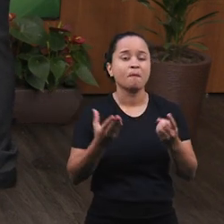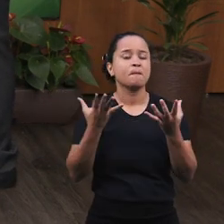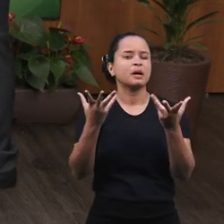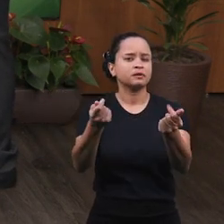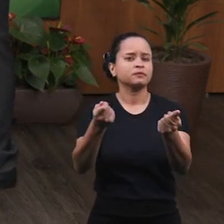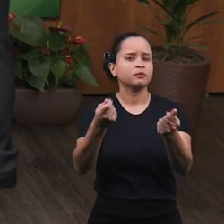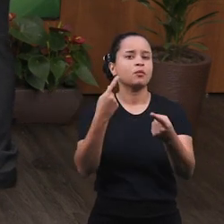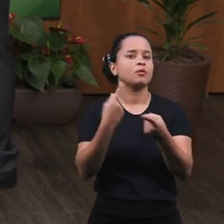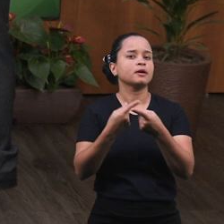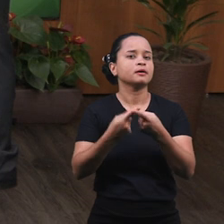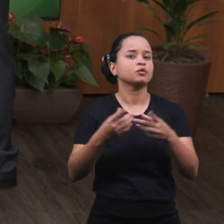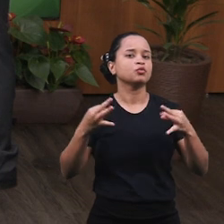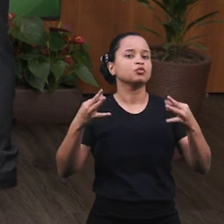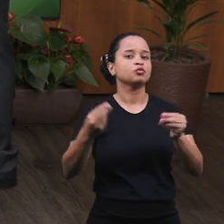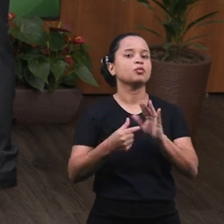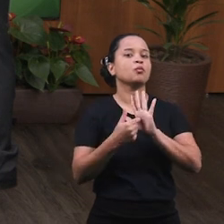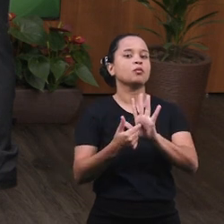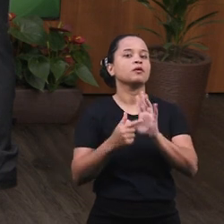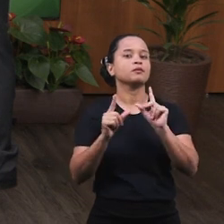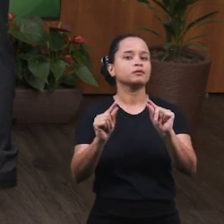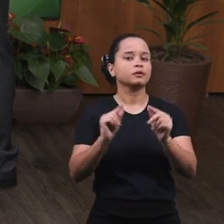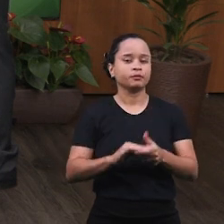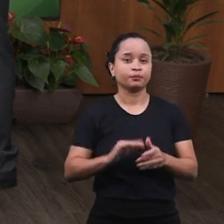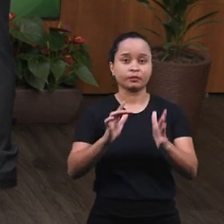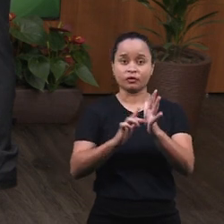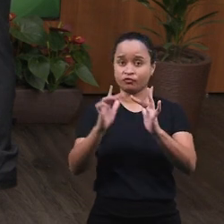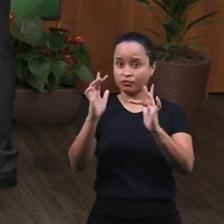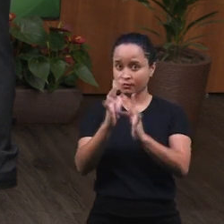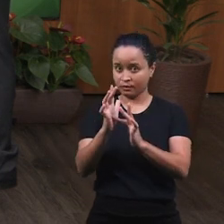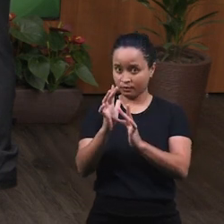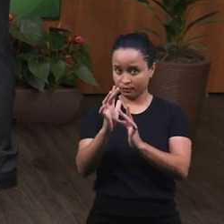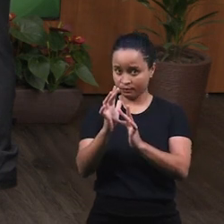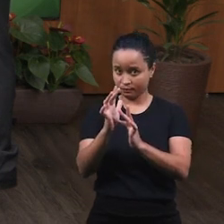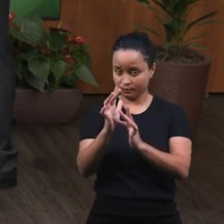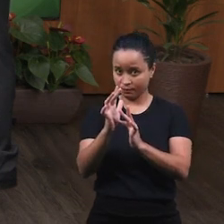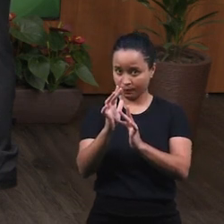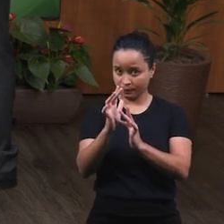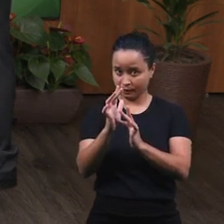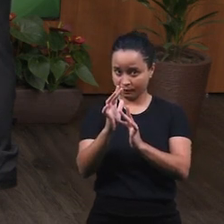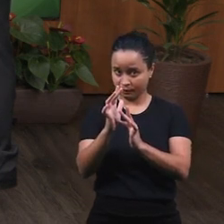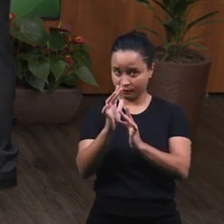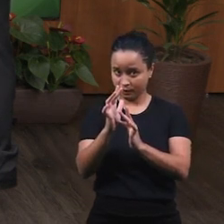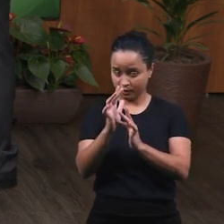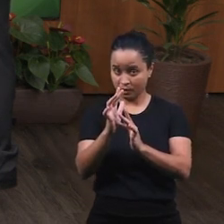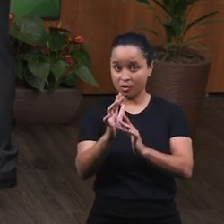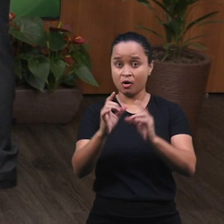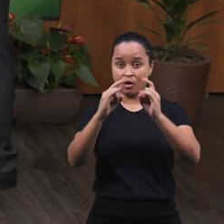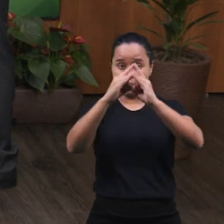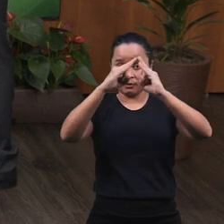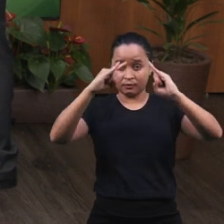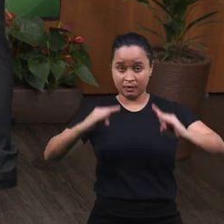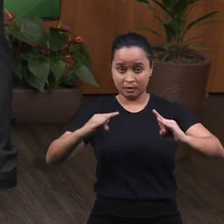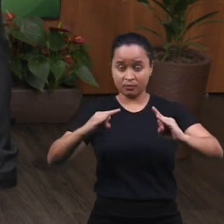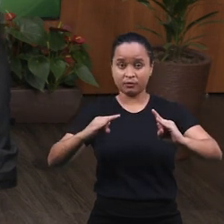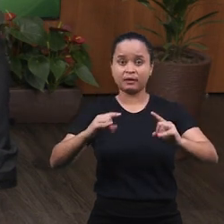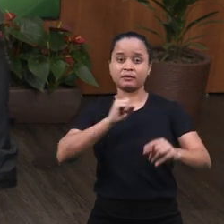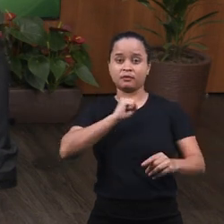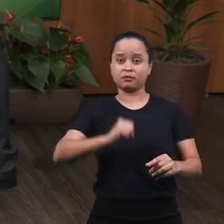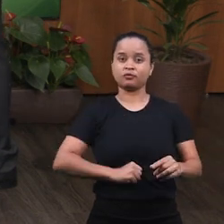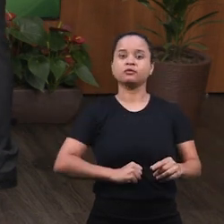le prophétique. Tout pointait vers qui? Vers le Seigneur Jésus. Le temple, Jésus. Le